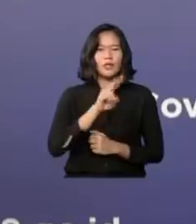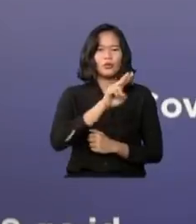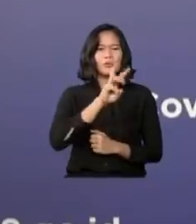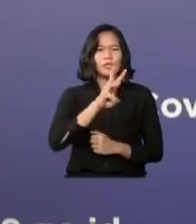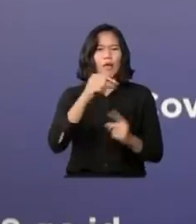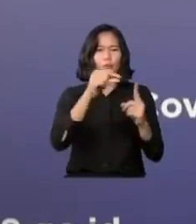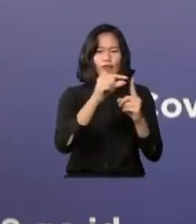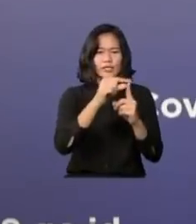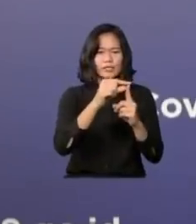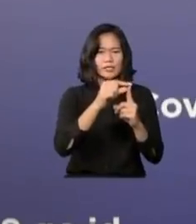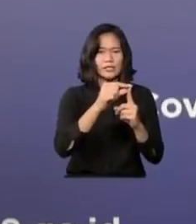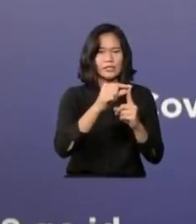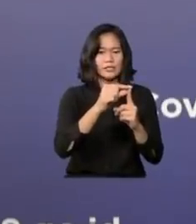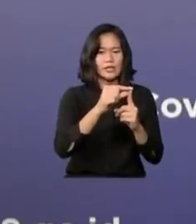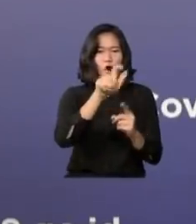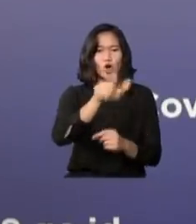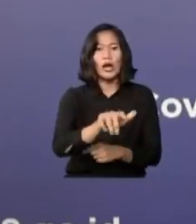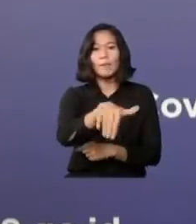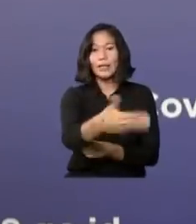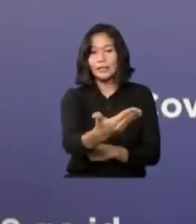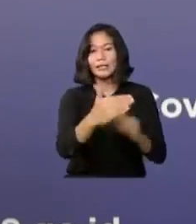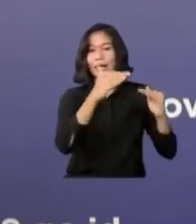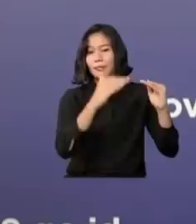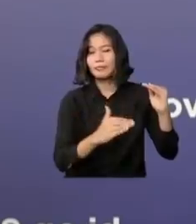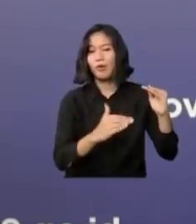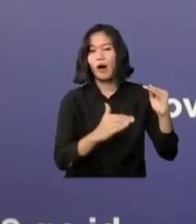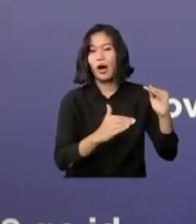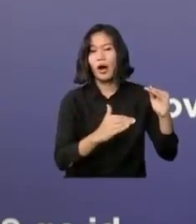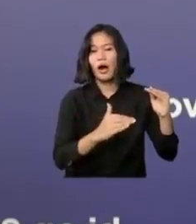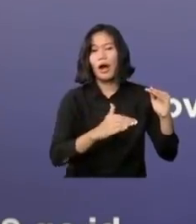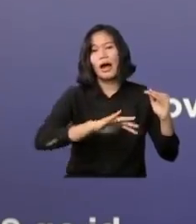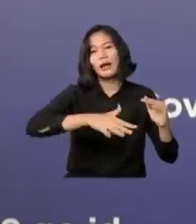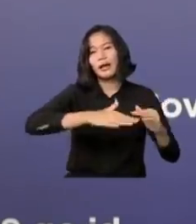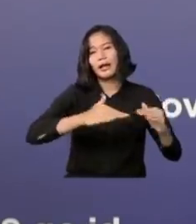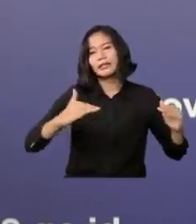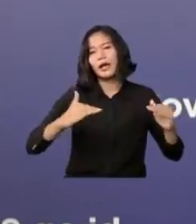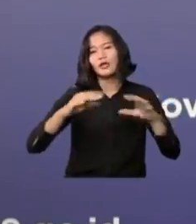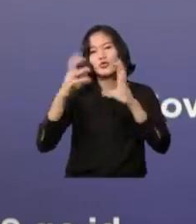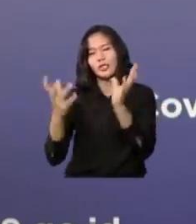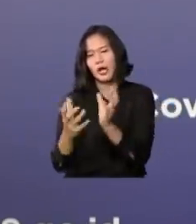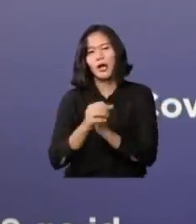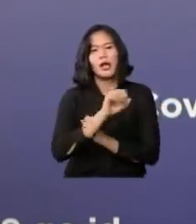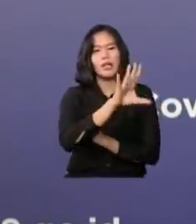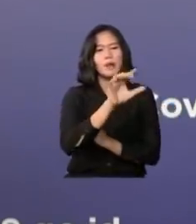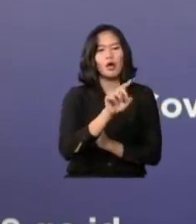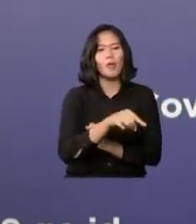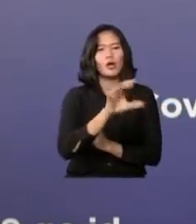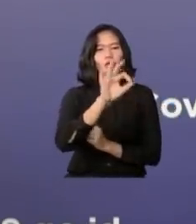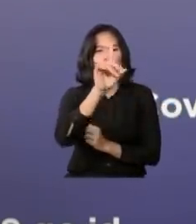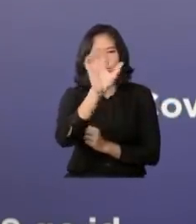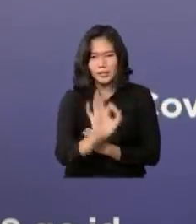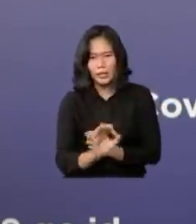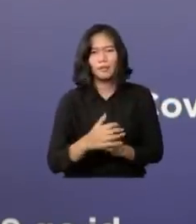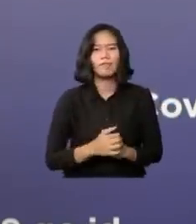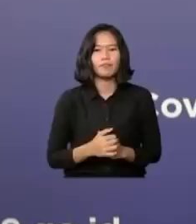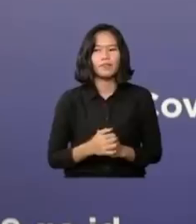23 provinsi, angka kematiannya di bawah angka rata-rata dunia yaitu 5.01%.